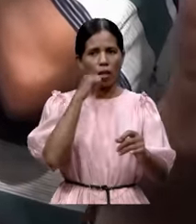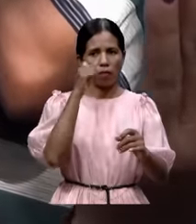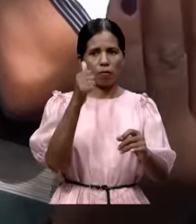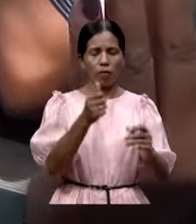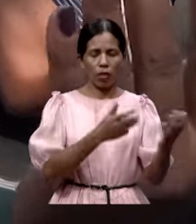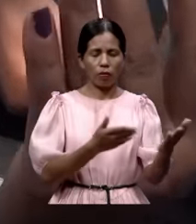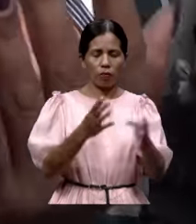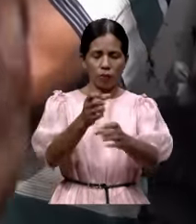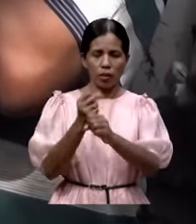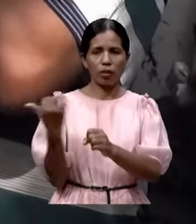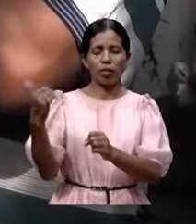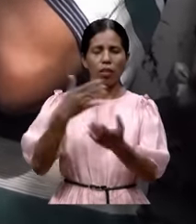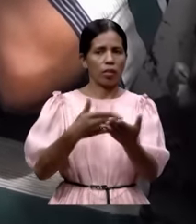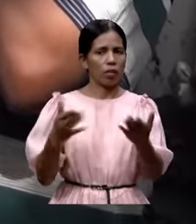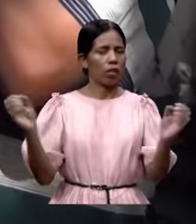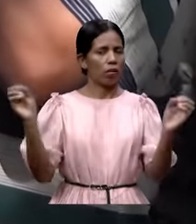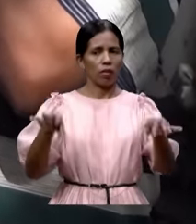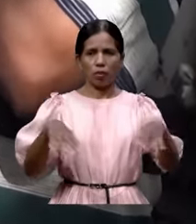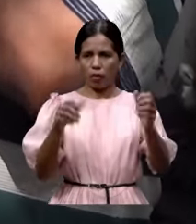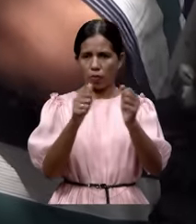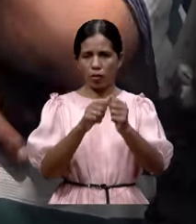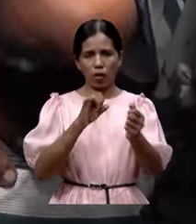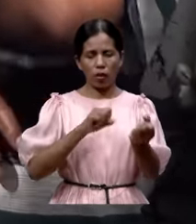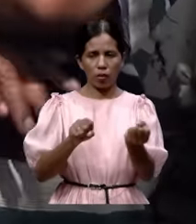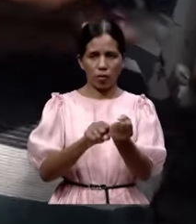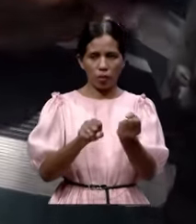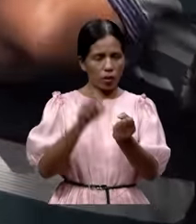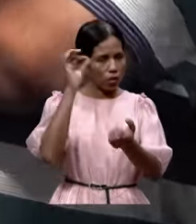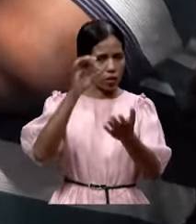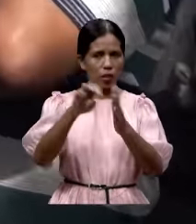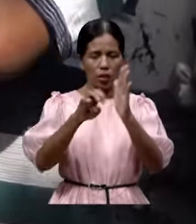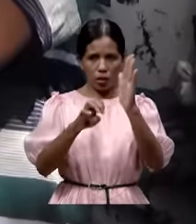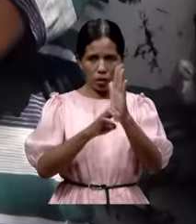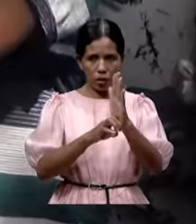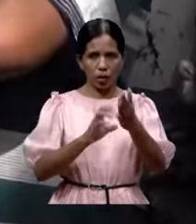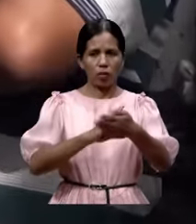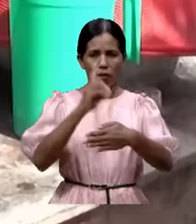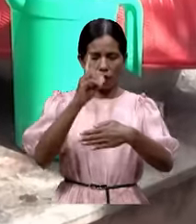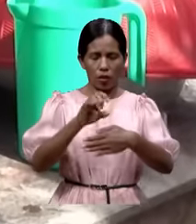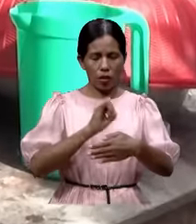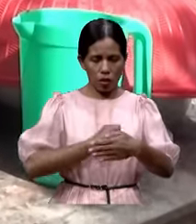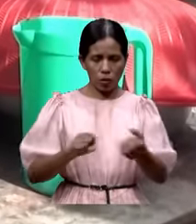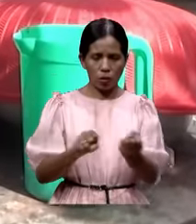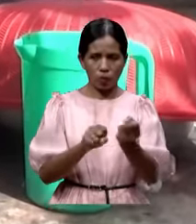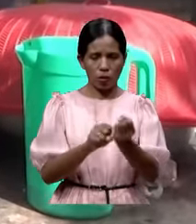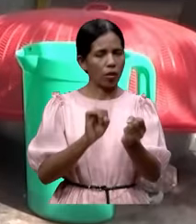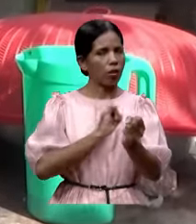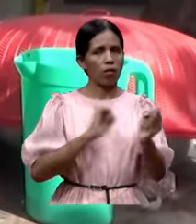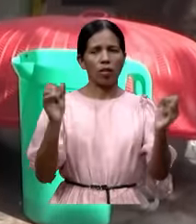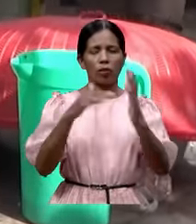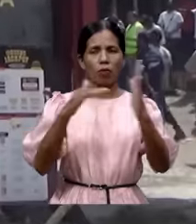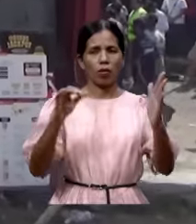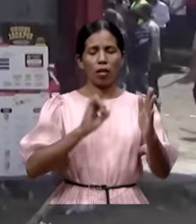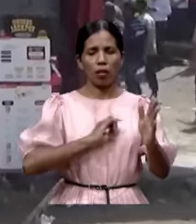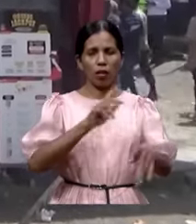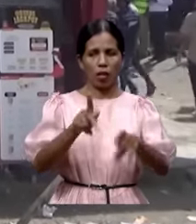kalau acer sesang Rosa atla ko ikuper. Hawa po 100% sekretaris daro. Dokumento pa na sa un suko hawa po 100% hawa la kontra. Mabe tambah hawa